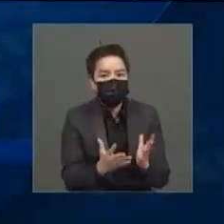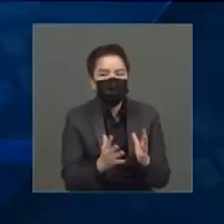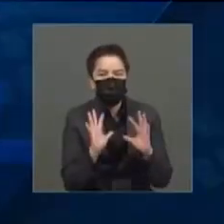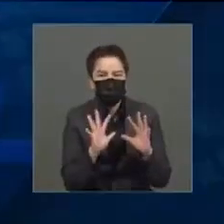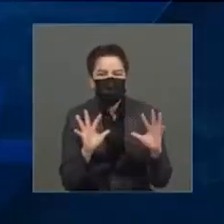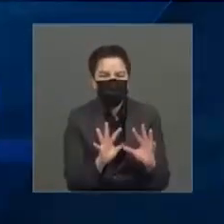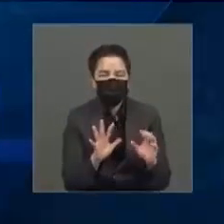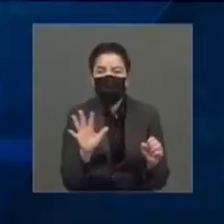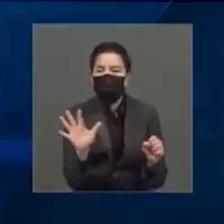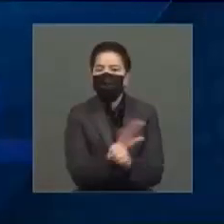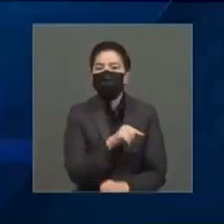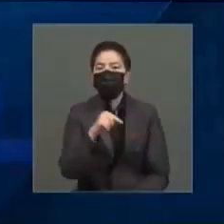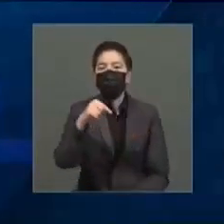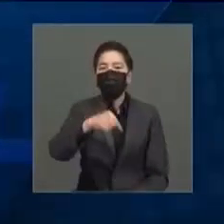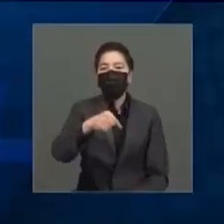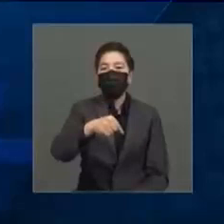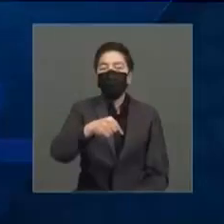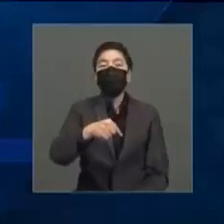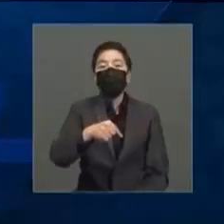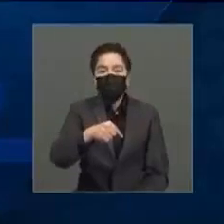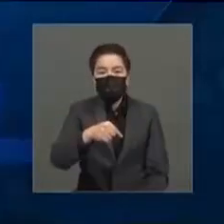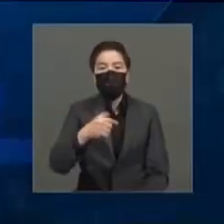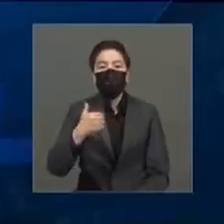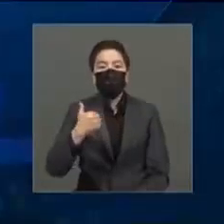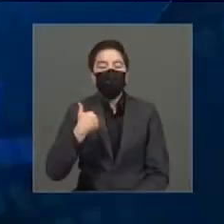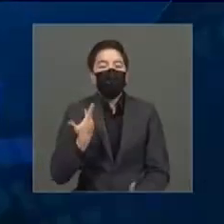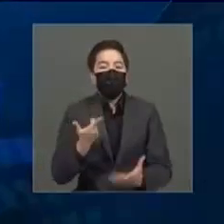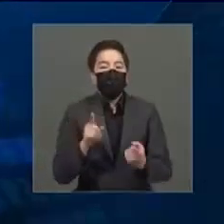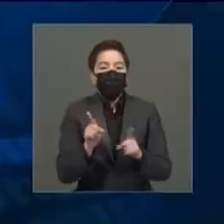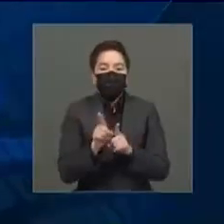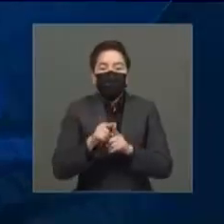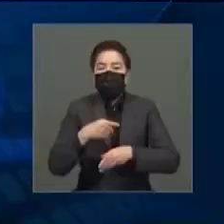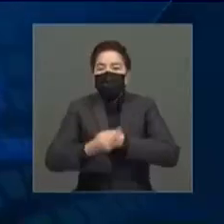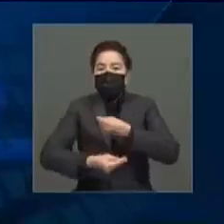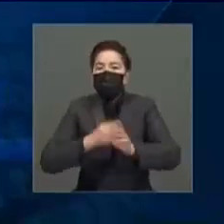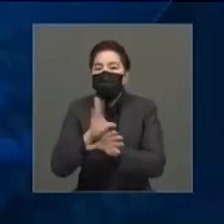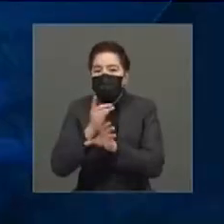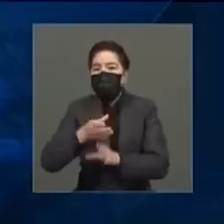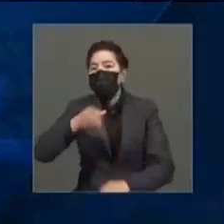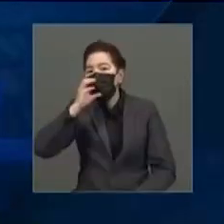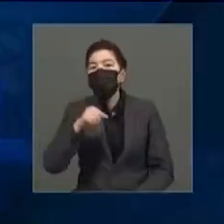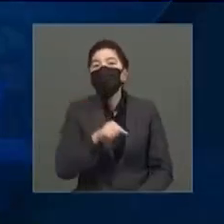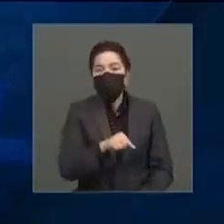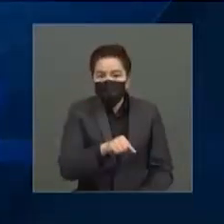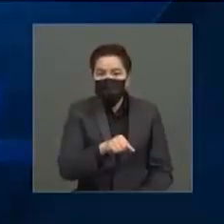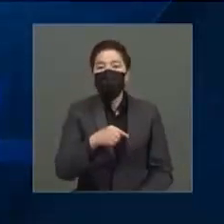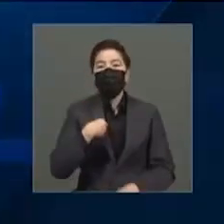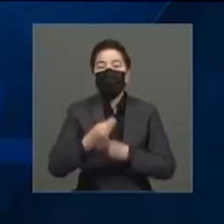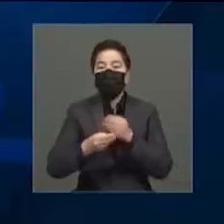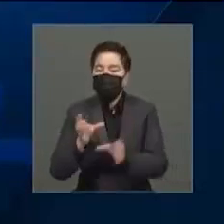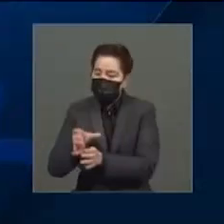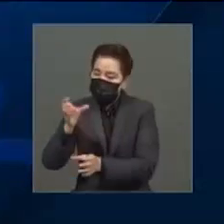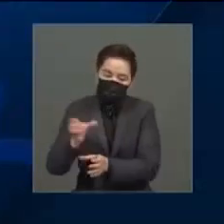ความแออัดหนาแน่นมากนะคะแล้วก็มีการส่งเสริมการขายสุราและมีการจำหน่ายสุรา